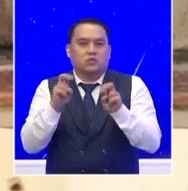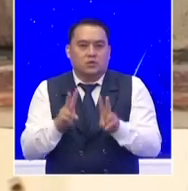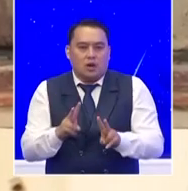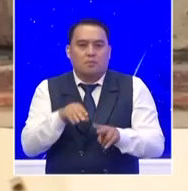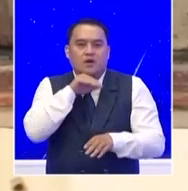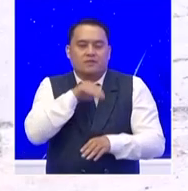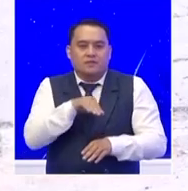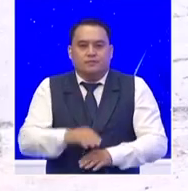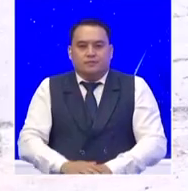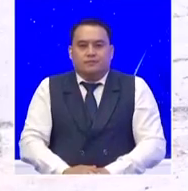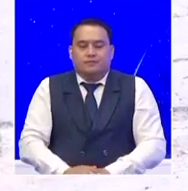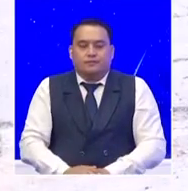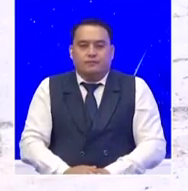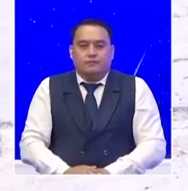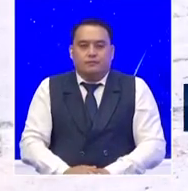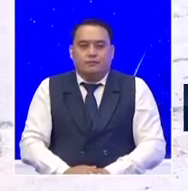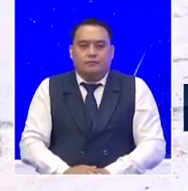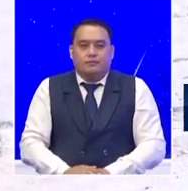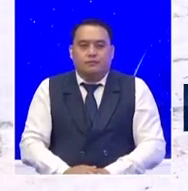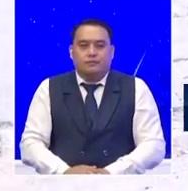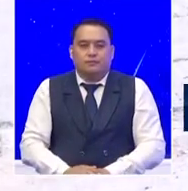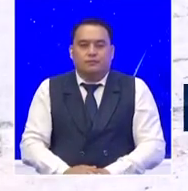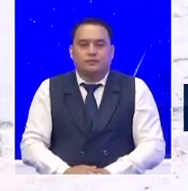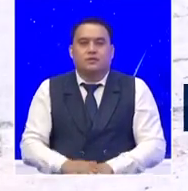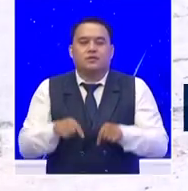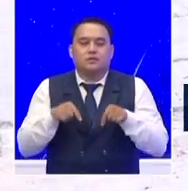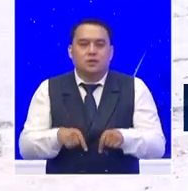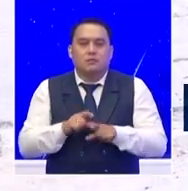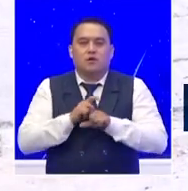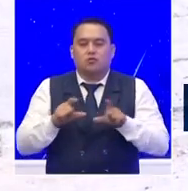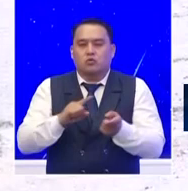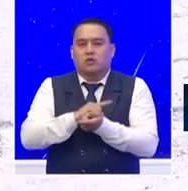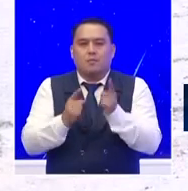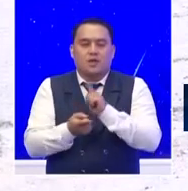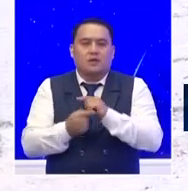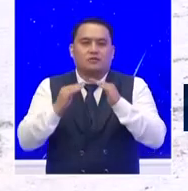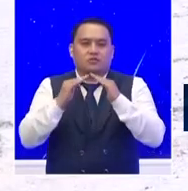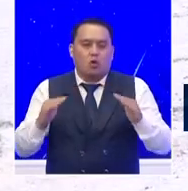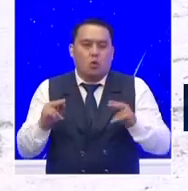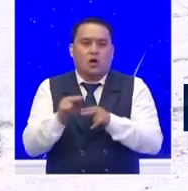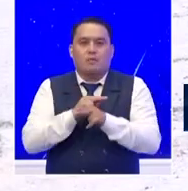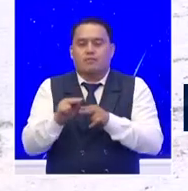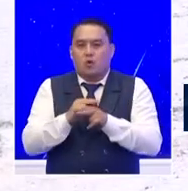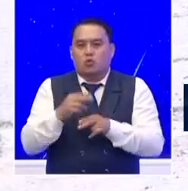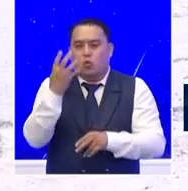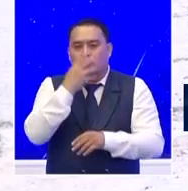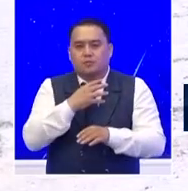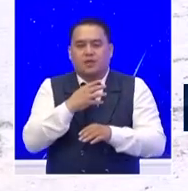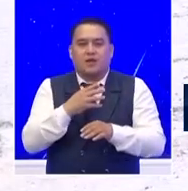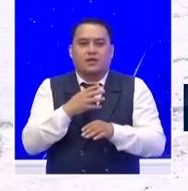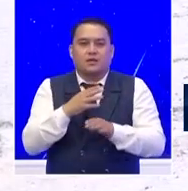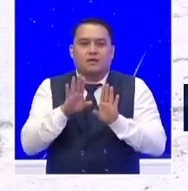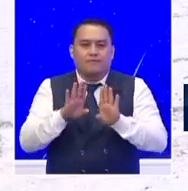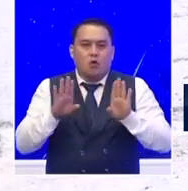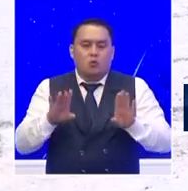и профессиональных навыков. Здесь по школе будут проводиться замена крыши, ремонт фасада, утепление,